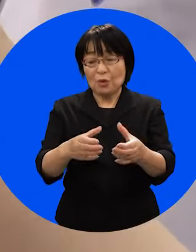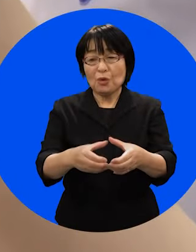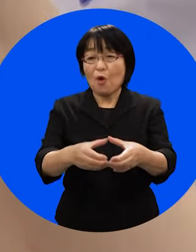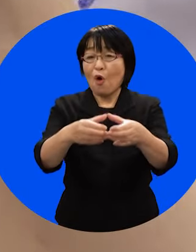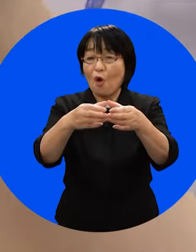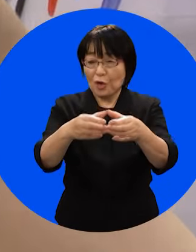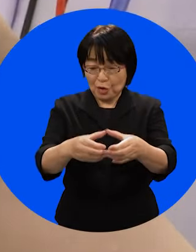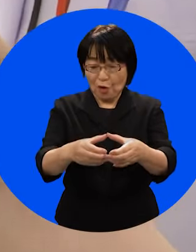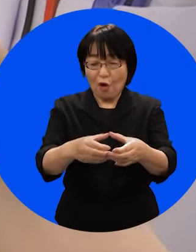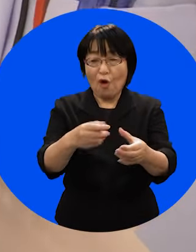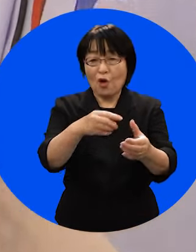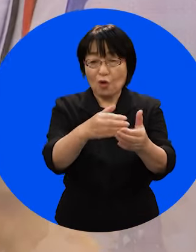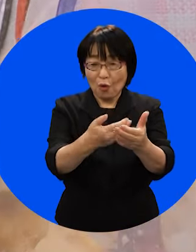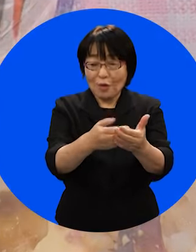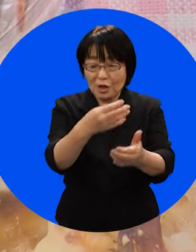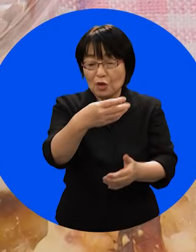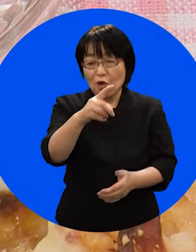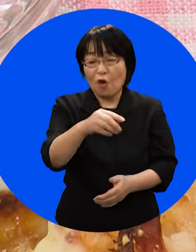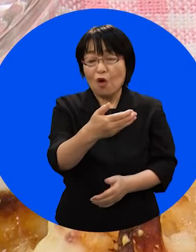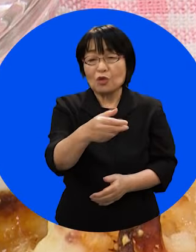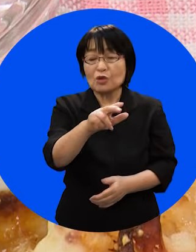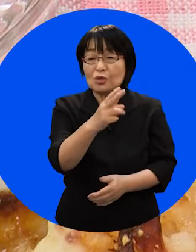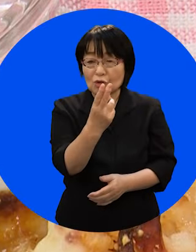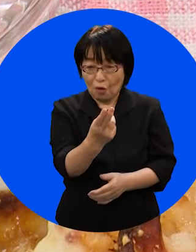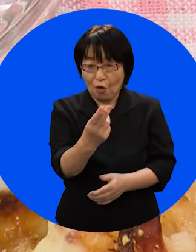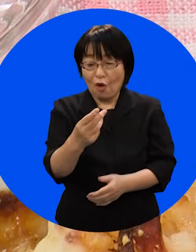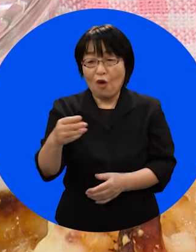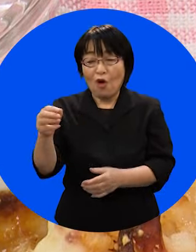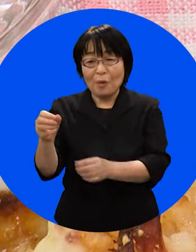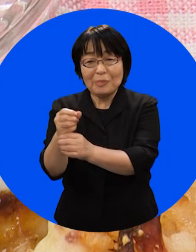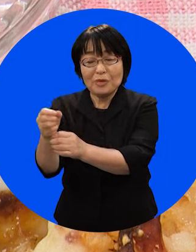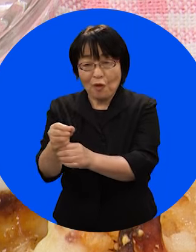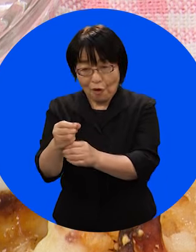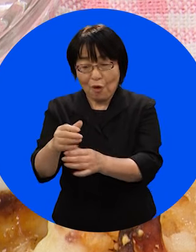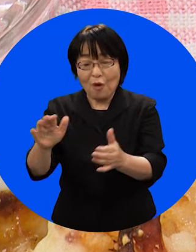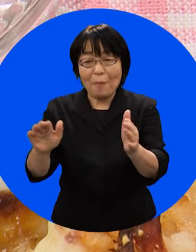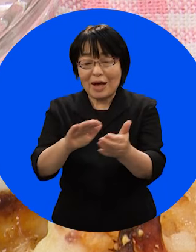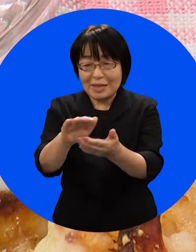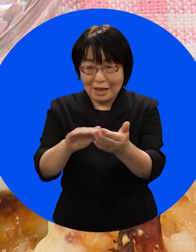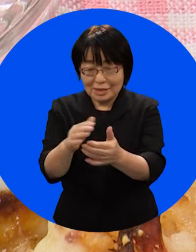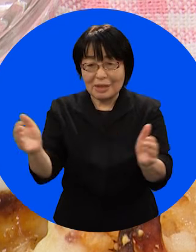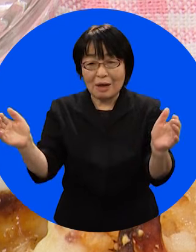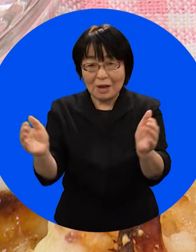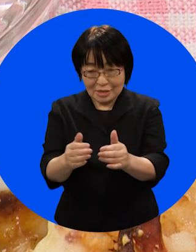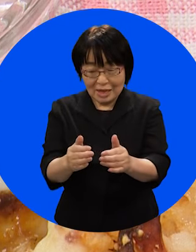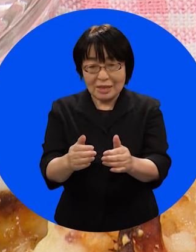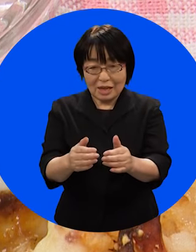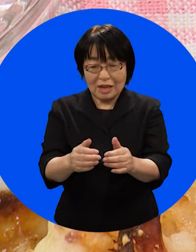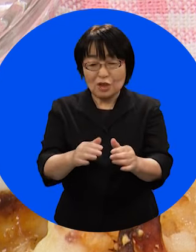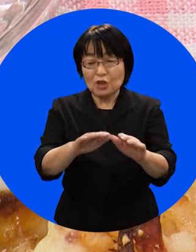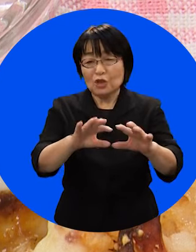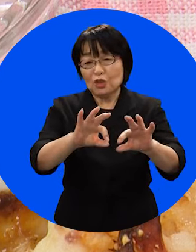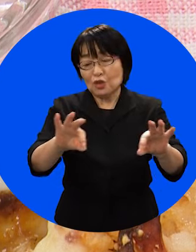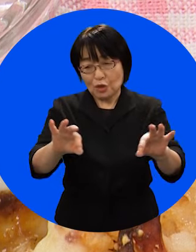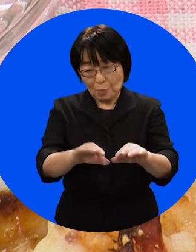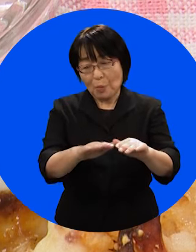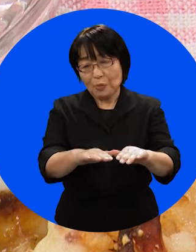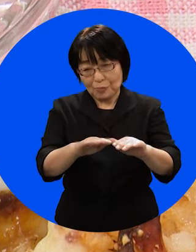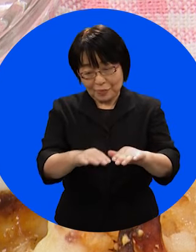ーグルトと味噌を混ぜてきゅうりを漬け込みました。夏にぴったりの爽やかな味わいです